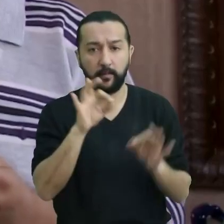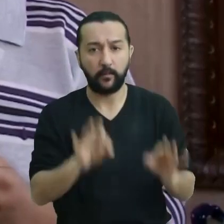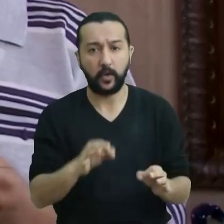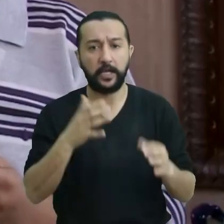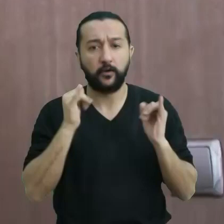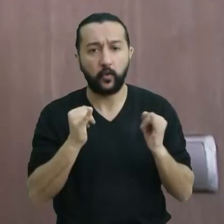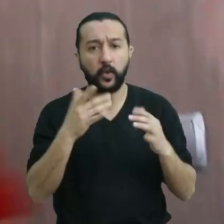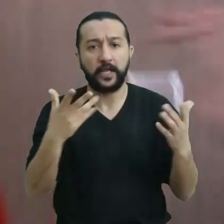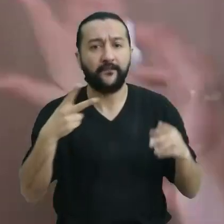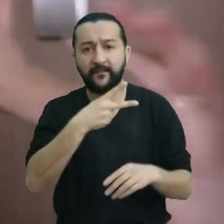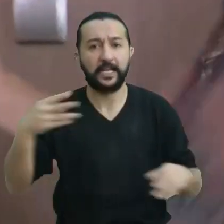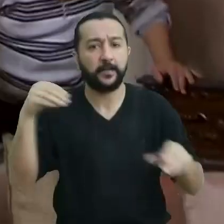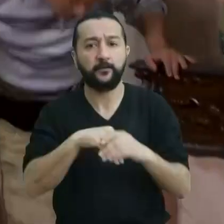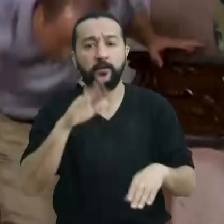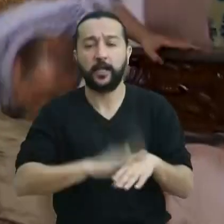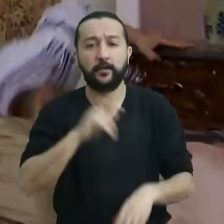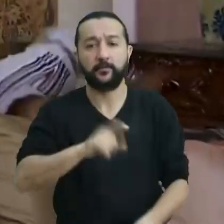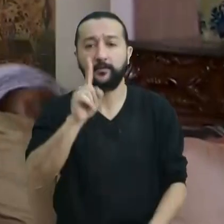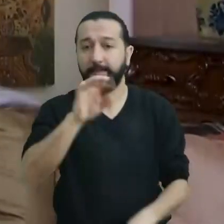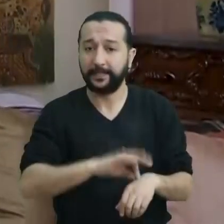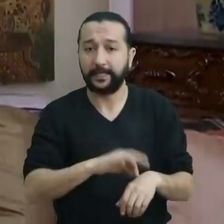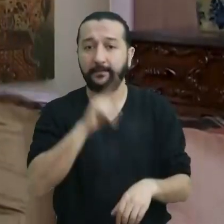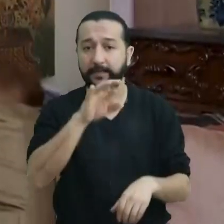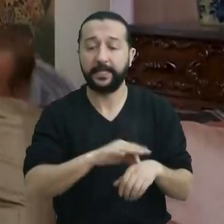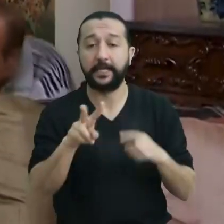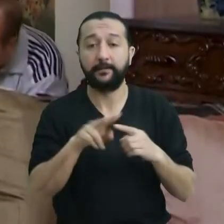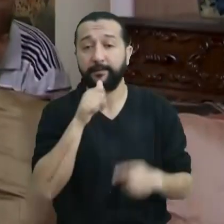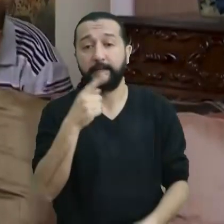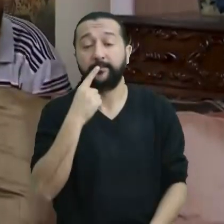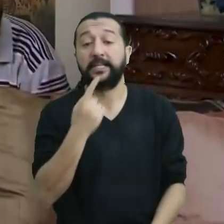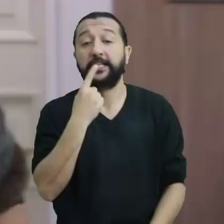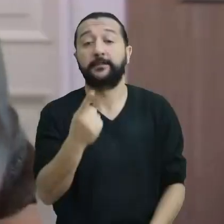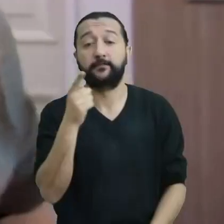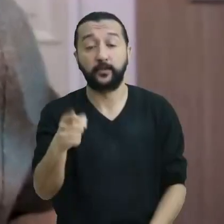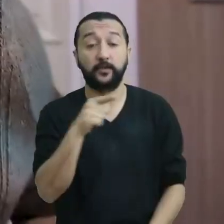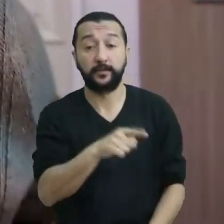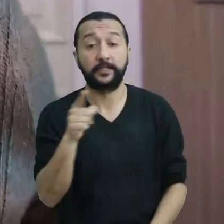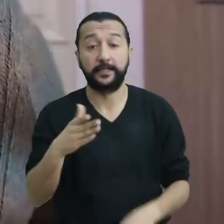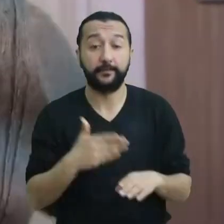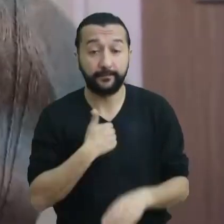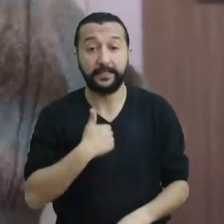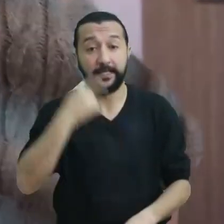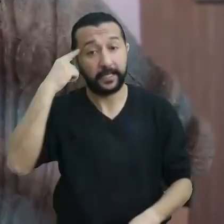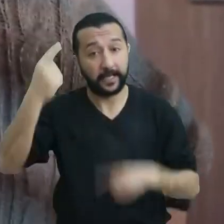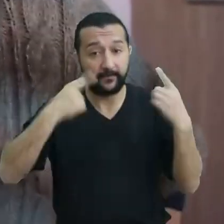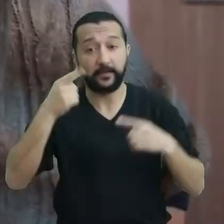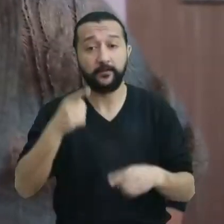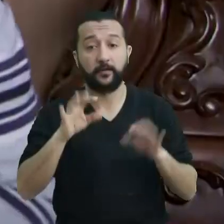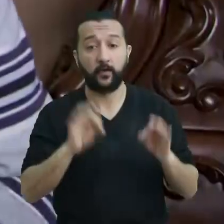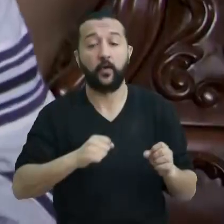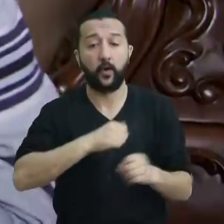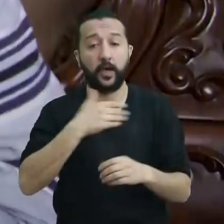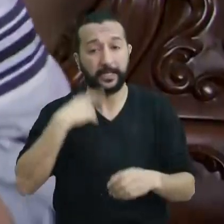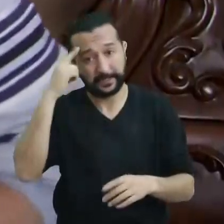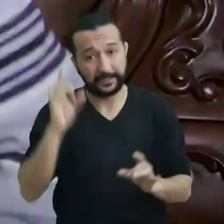bir canavarı villaya nasıl sokuyorsun lan? Bir dakika, bir dakika. Kemal Bey, bakın bir şey diyeceğim size. Yani biz kafamızdan bu olayı